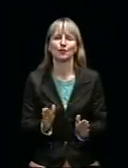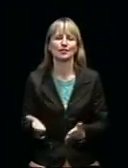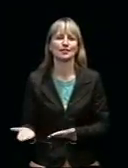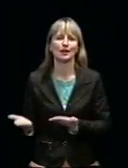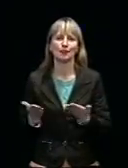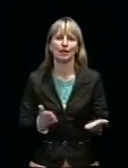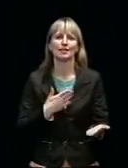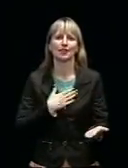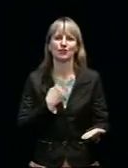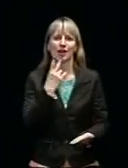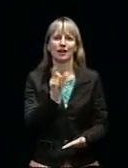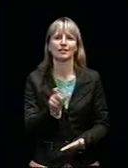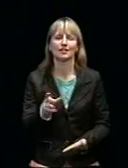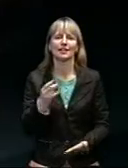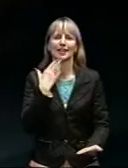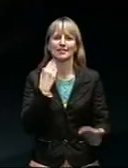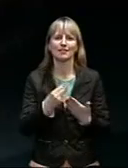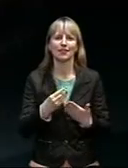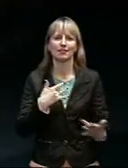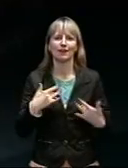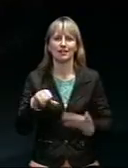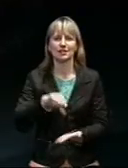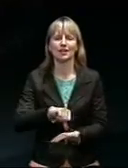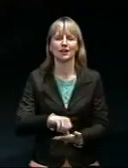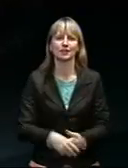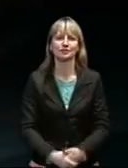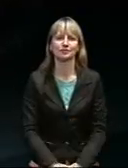запросити наших глядачів на свій концерт.